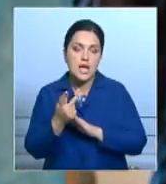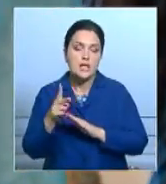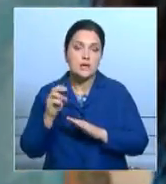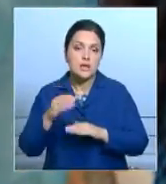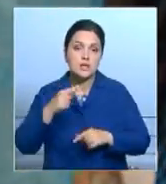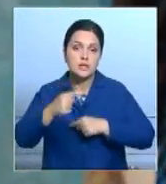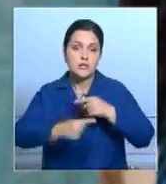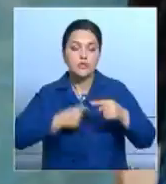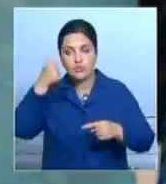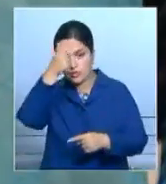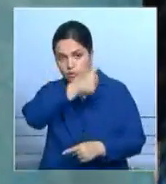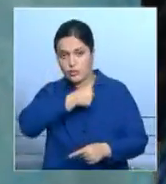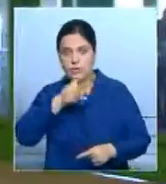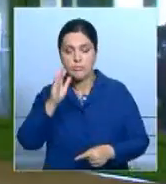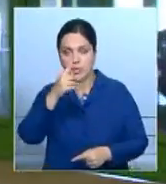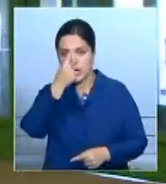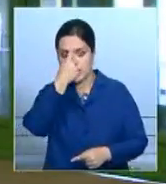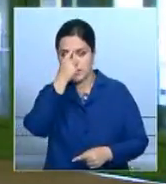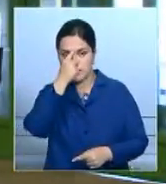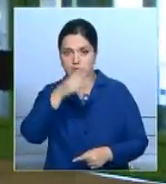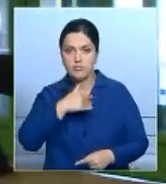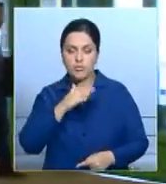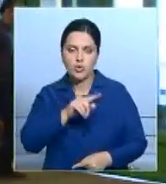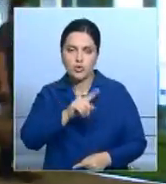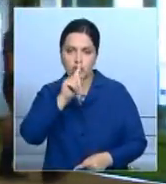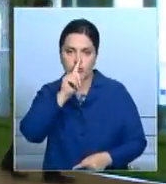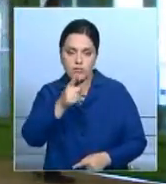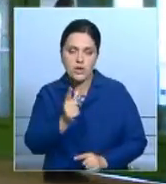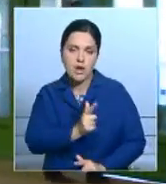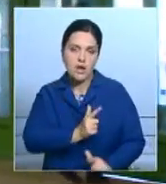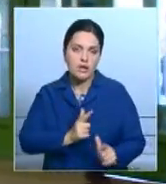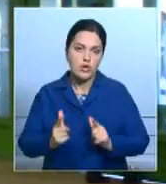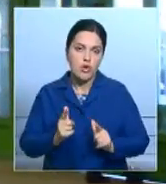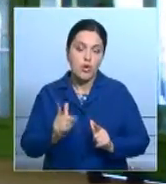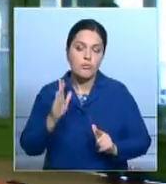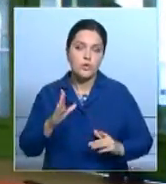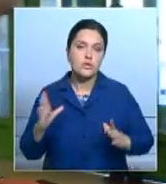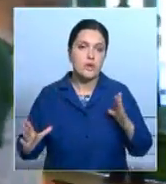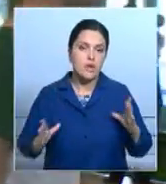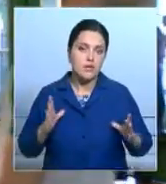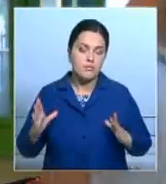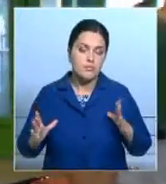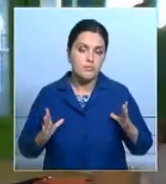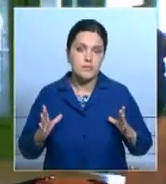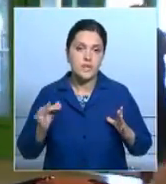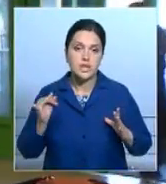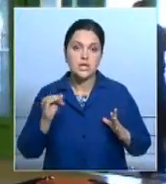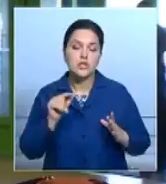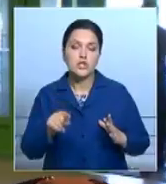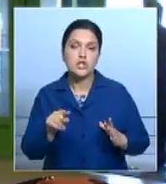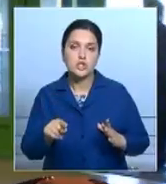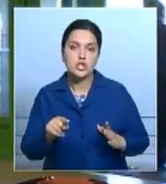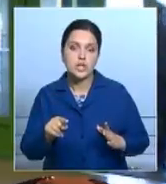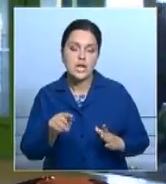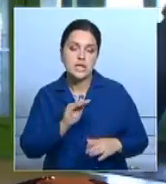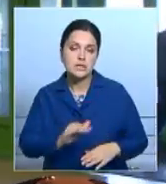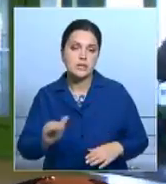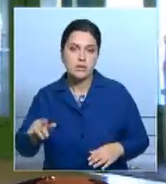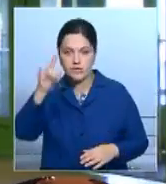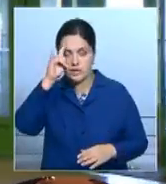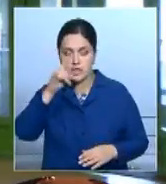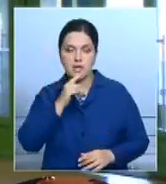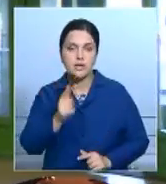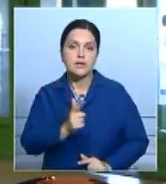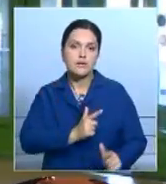год будет эта олимпиада в Индии. Мы будем весь год готовиться к ней. Более 1000 детей по всей стране готовятся к этой